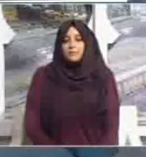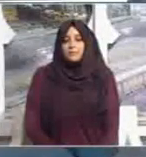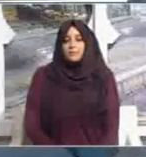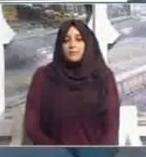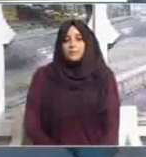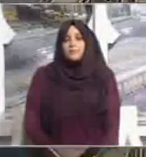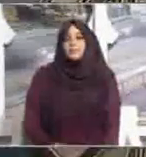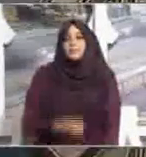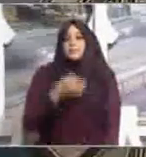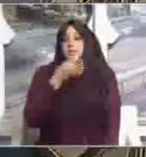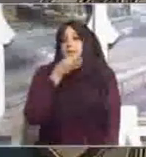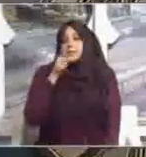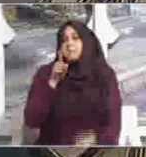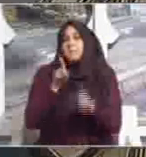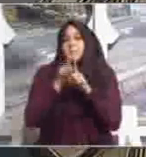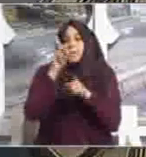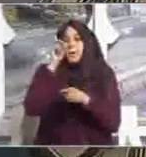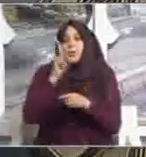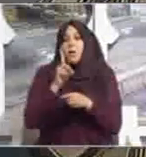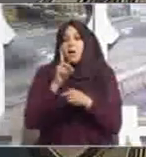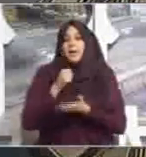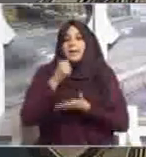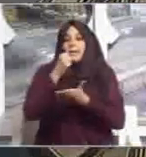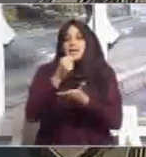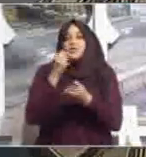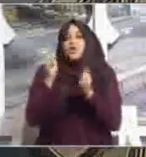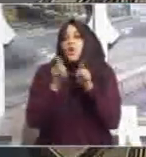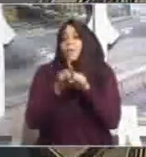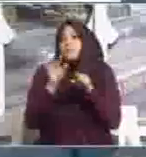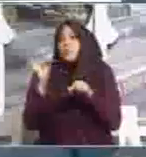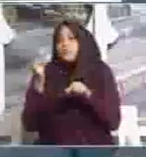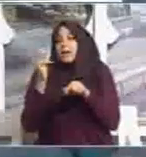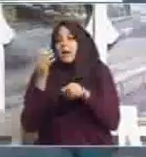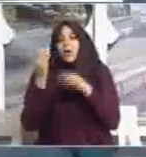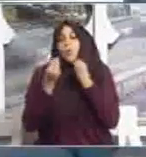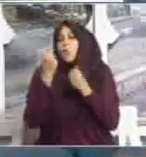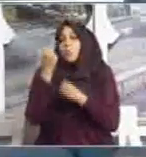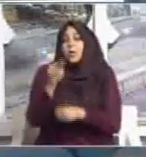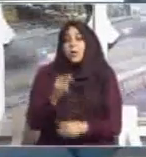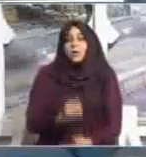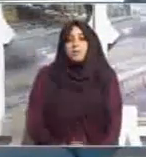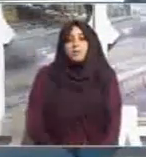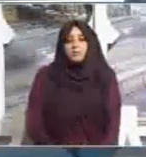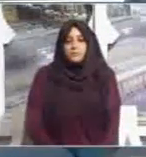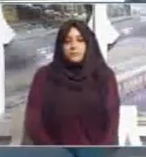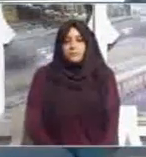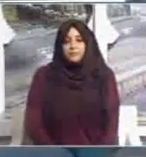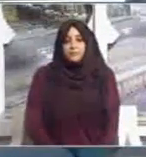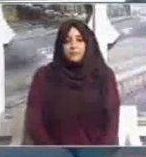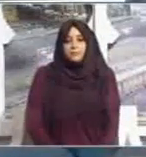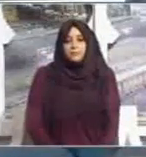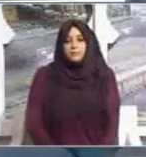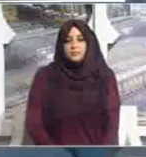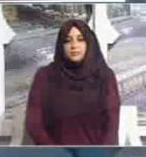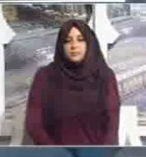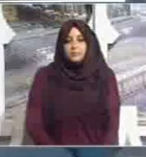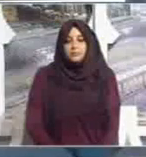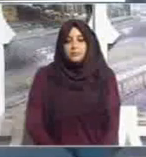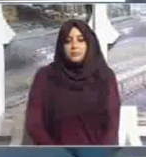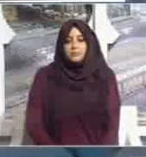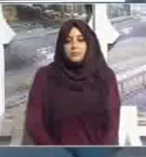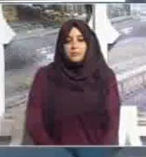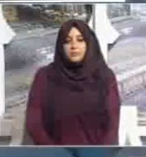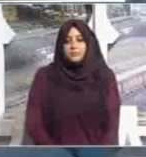له الحق في الميراث مع أخيه كما قال هو والزوجة اللي تركها هذا الرجل الزوجة الأولى؟